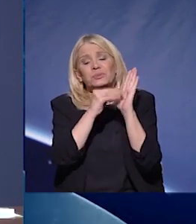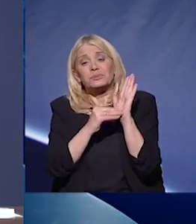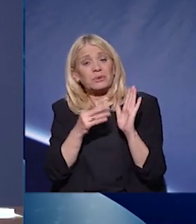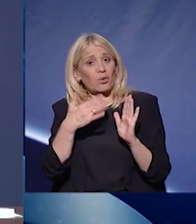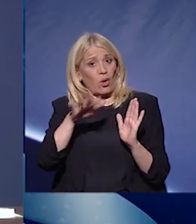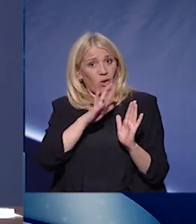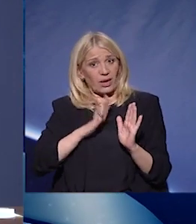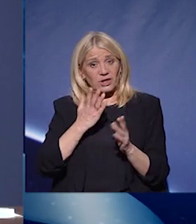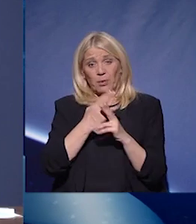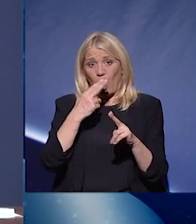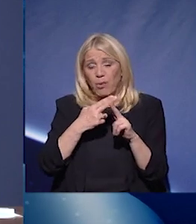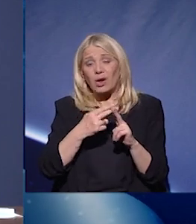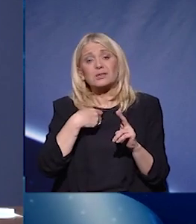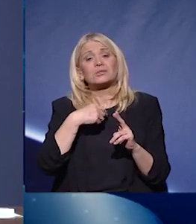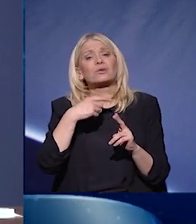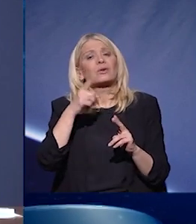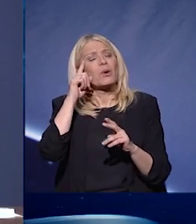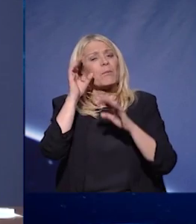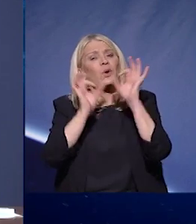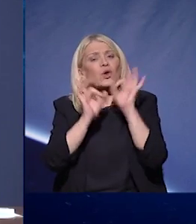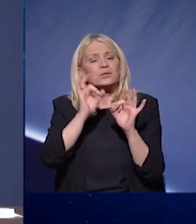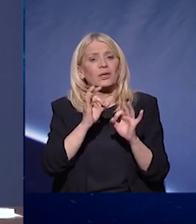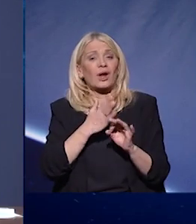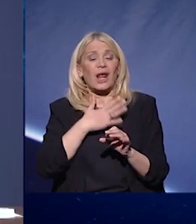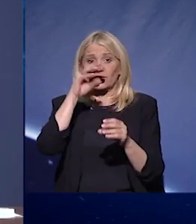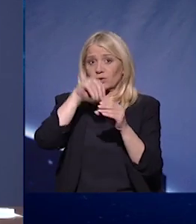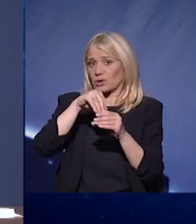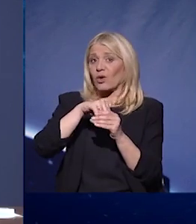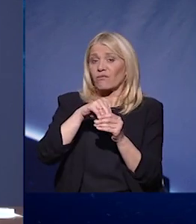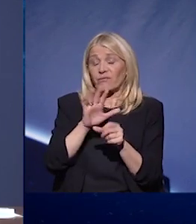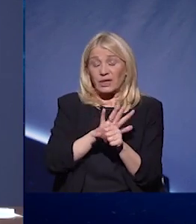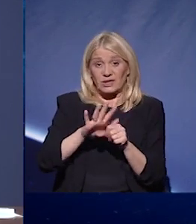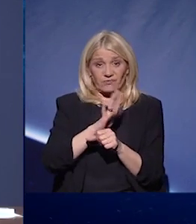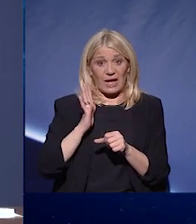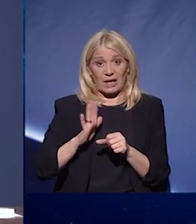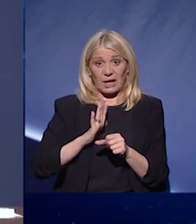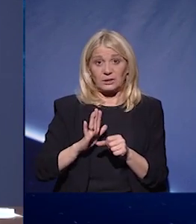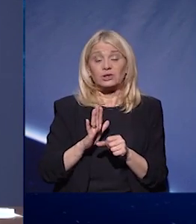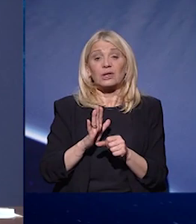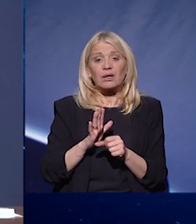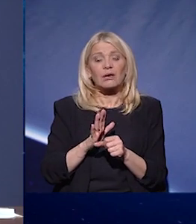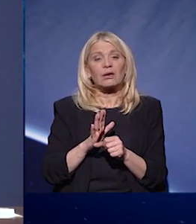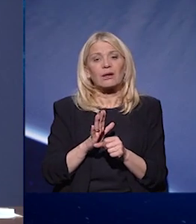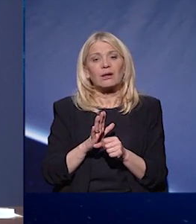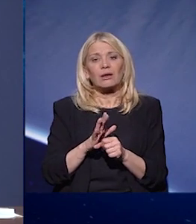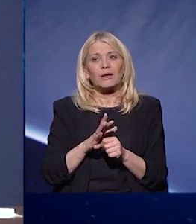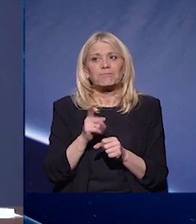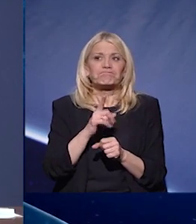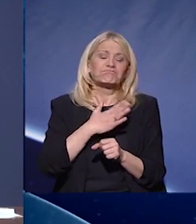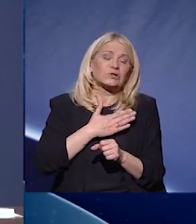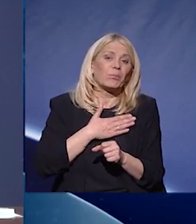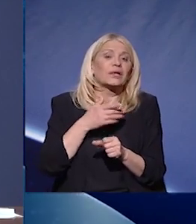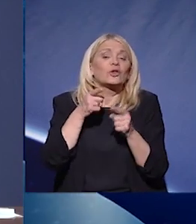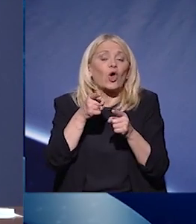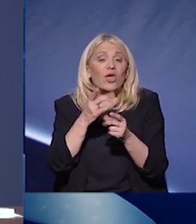populacije, gde ćemo znati koliko je procentualno našeg stanovništva, opet je to ne pretpostavka, to je